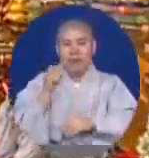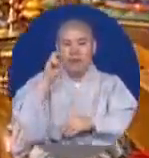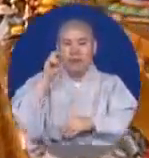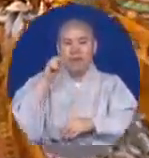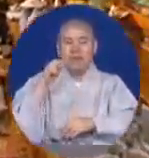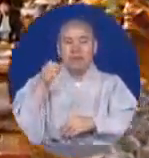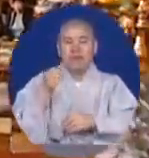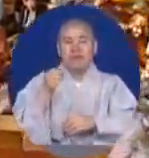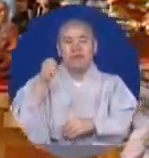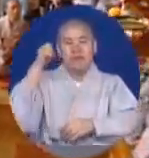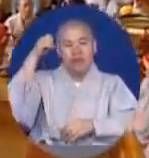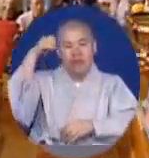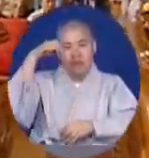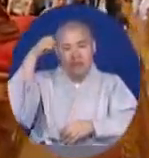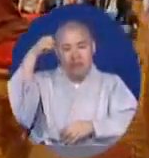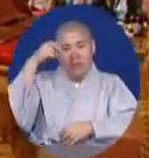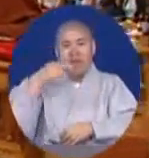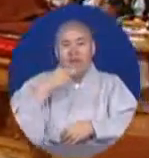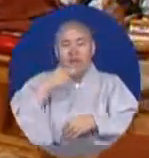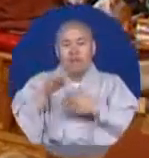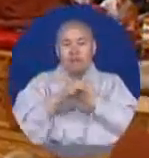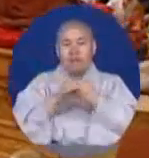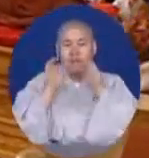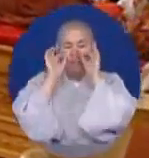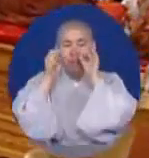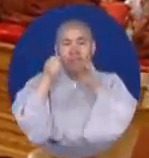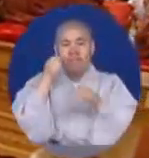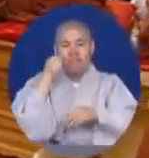등불이 없으면 볼 수가 없다.